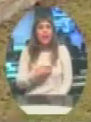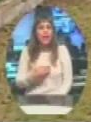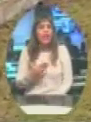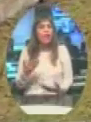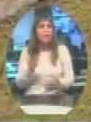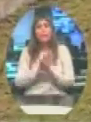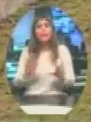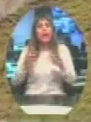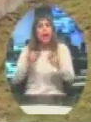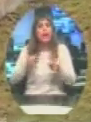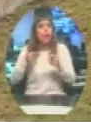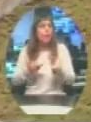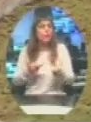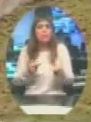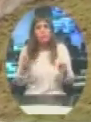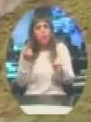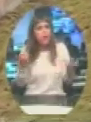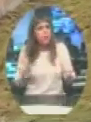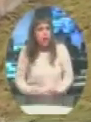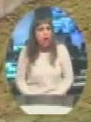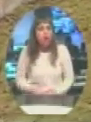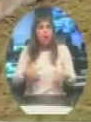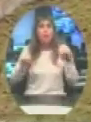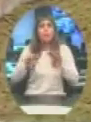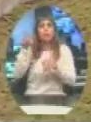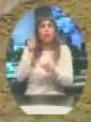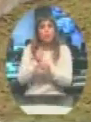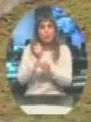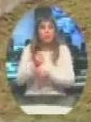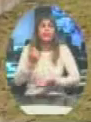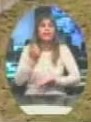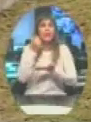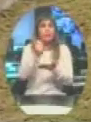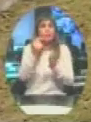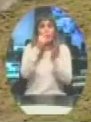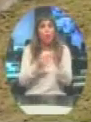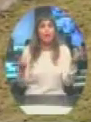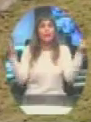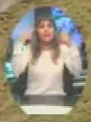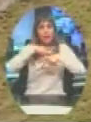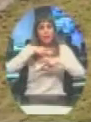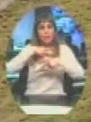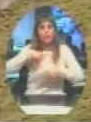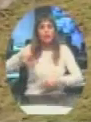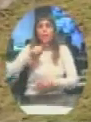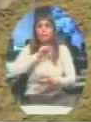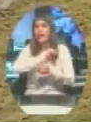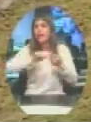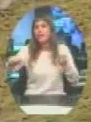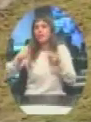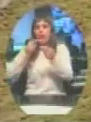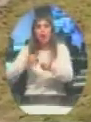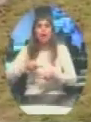בחקלאות. ומה שעושה הממשלה, ומה שעושה התקציב הזה וחוק ההסדרים, זה פשוט חיסול החקלאות